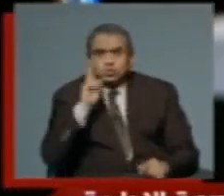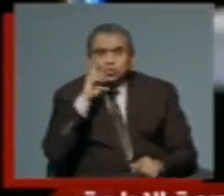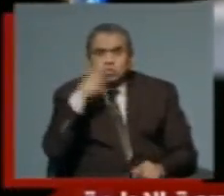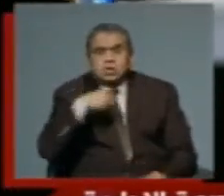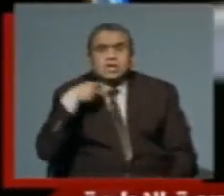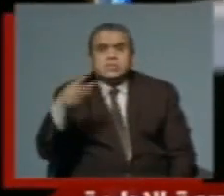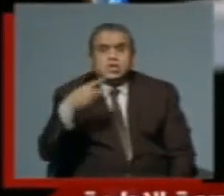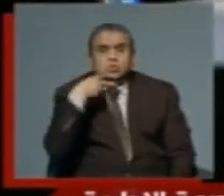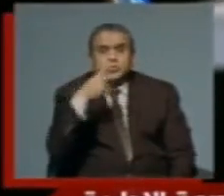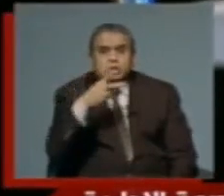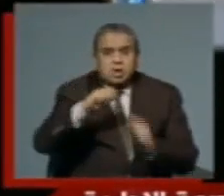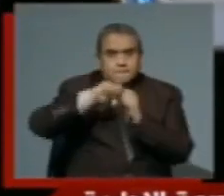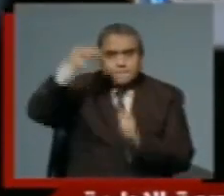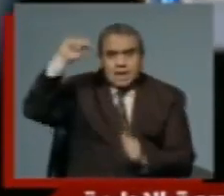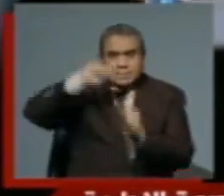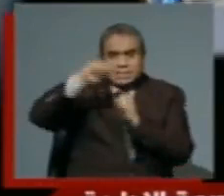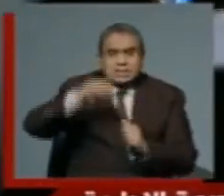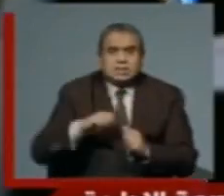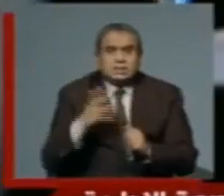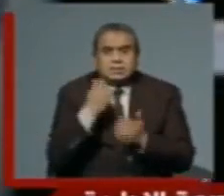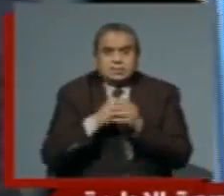متر للقطر